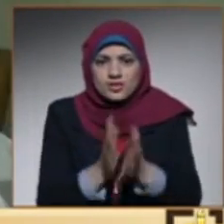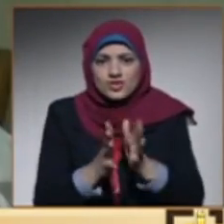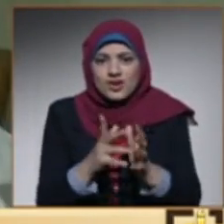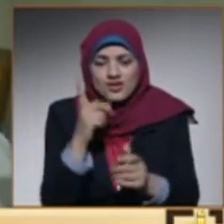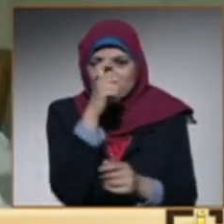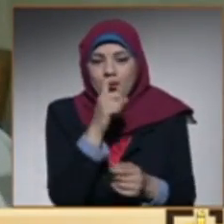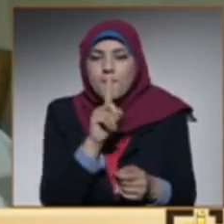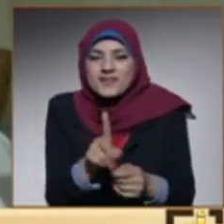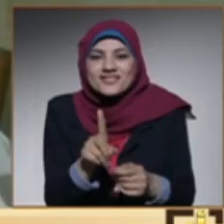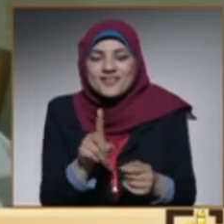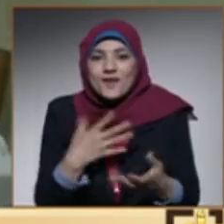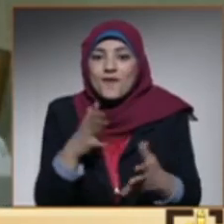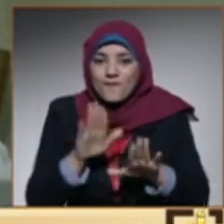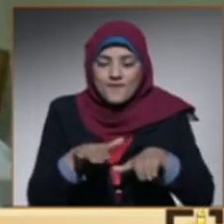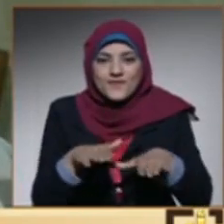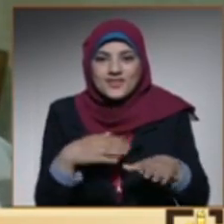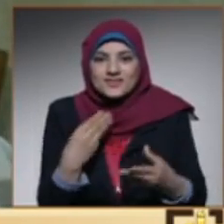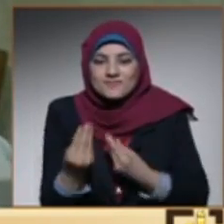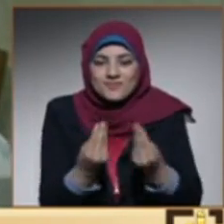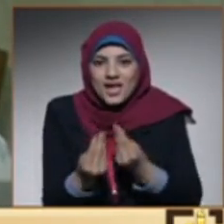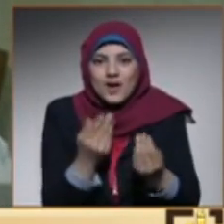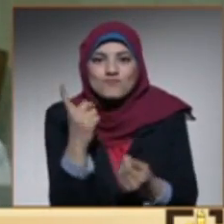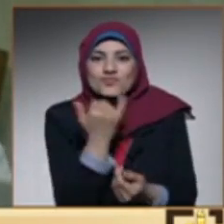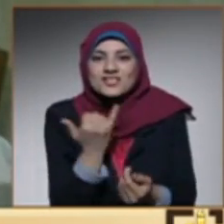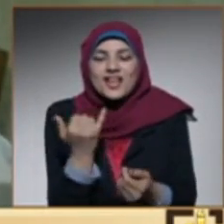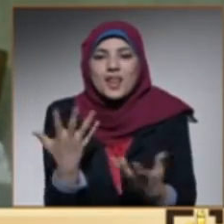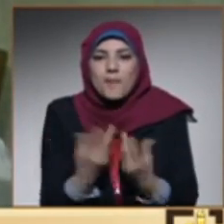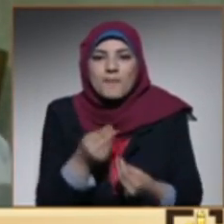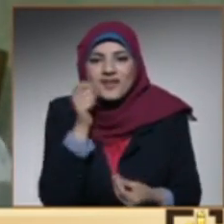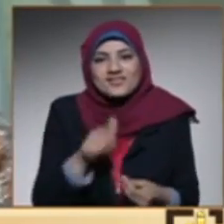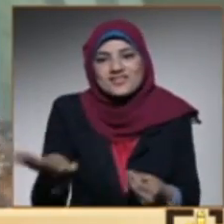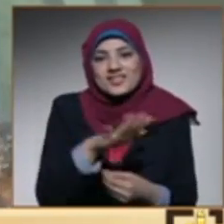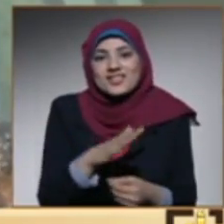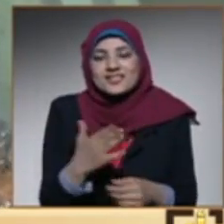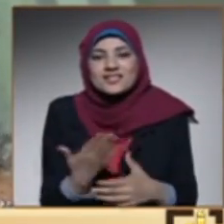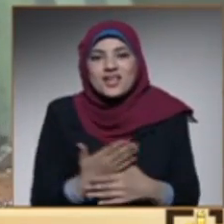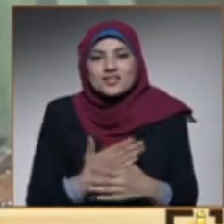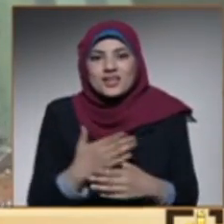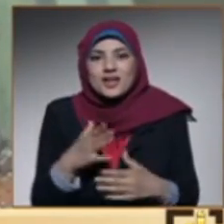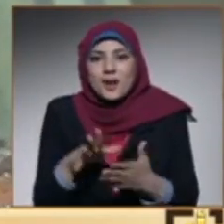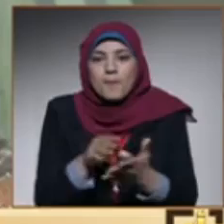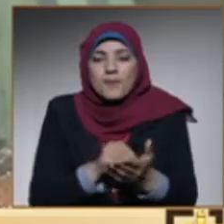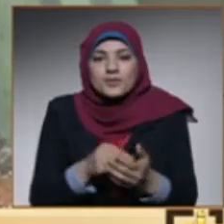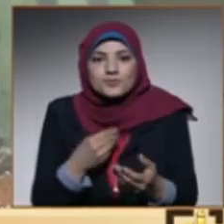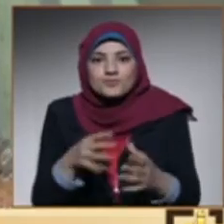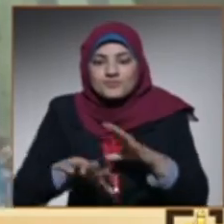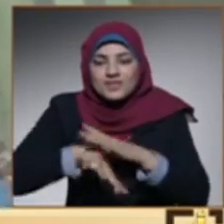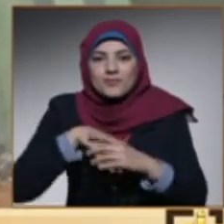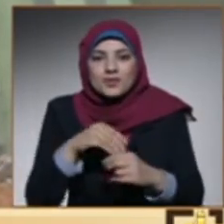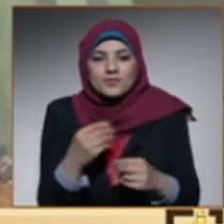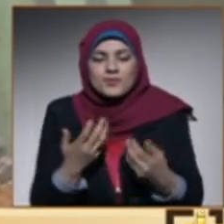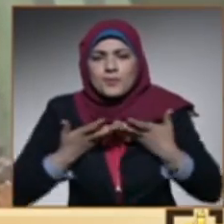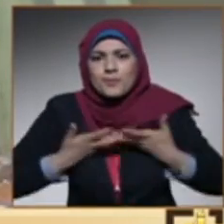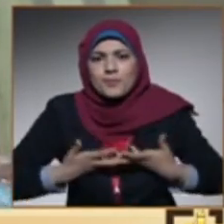أن هناك روادا من غير الصم والبكم أدركوا قواعدها وبدأوا في استخدامها، مما يحقق الراحة